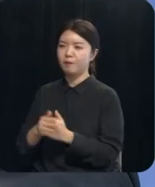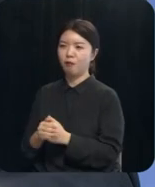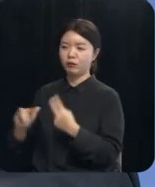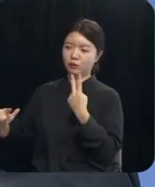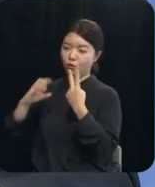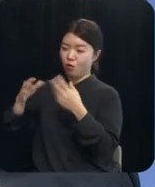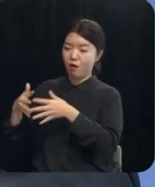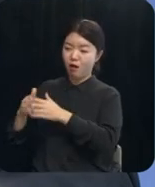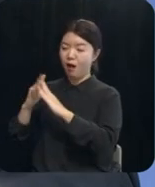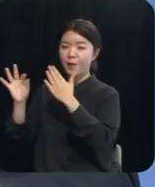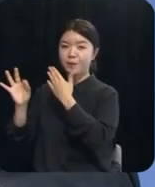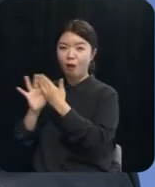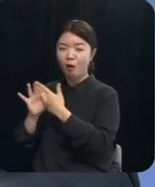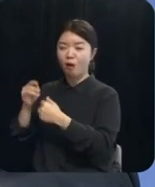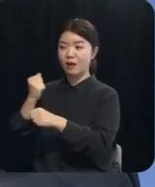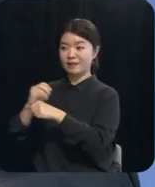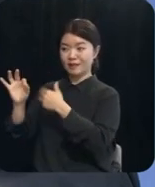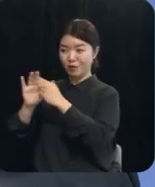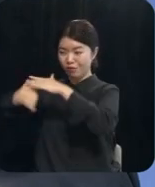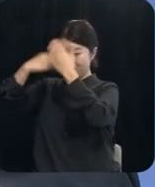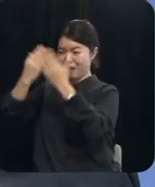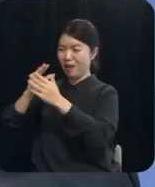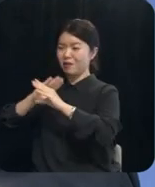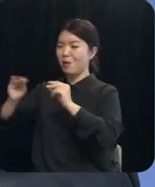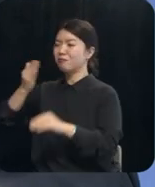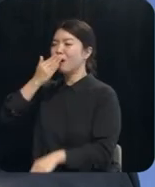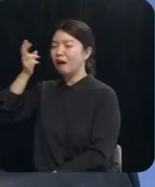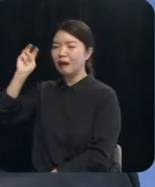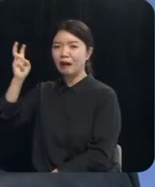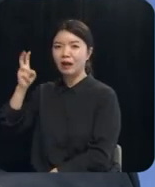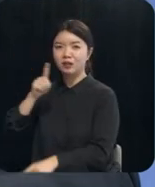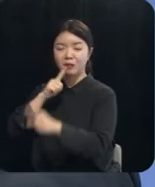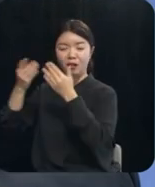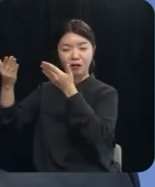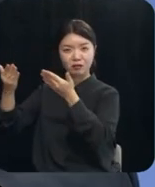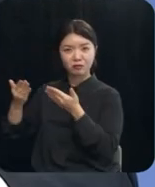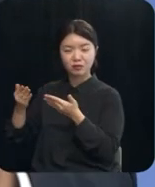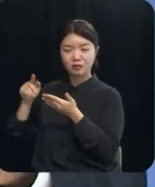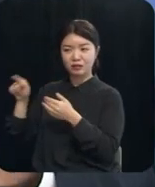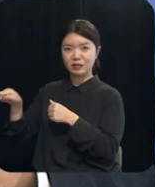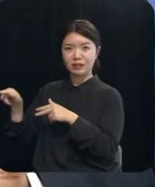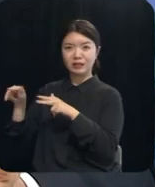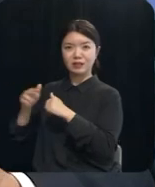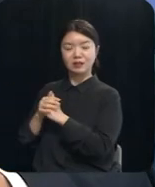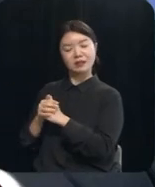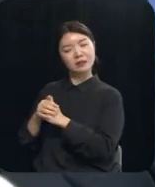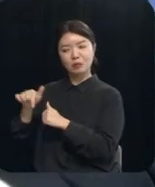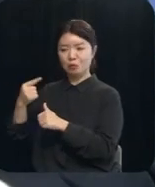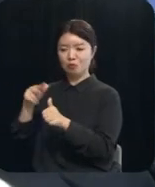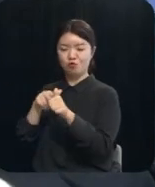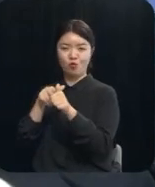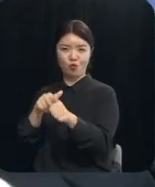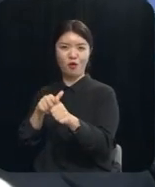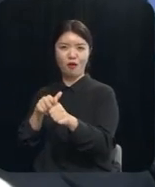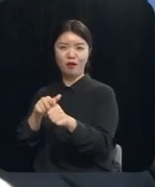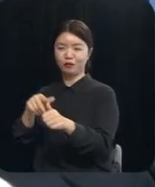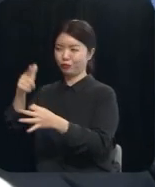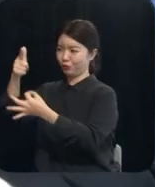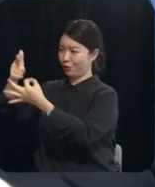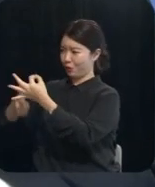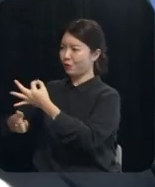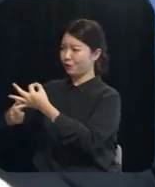제2공항을 했으면 다 해결됐었을 것이다. 라고 얘기하는 것이 고기철 후보와 저는